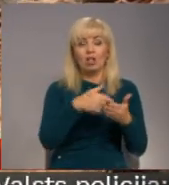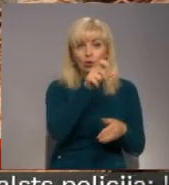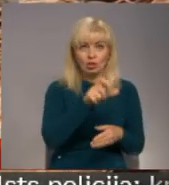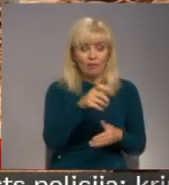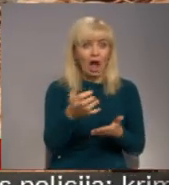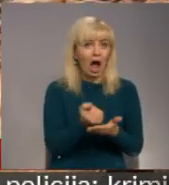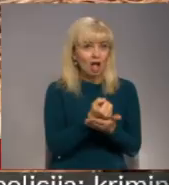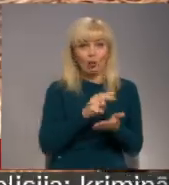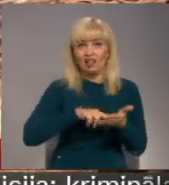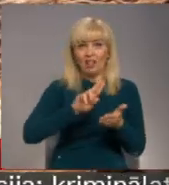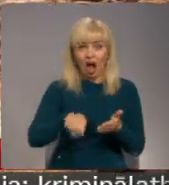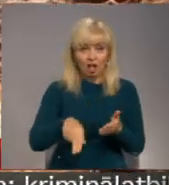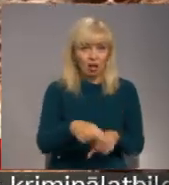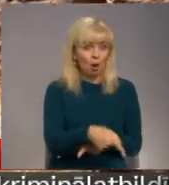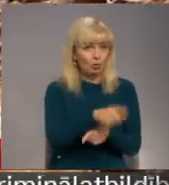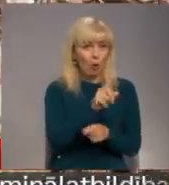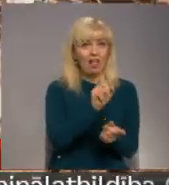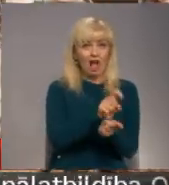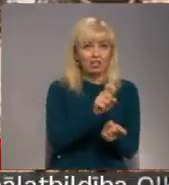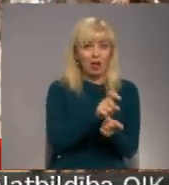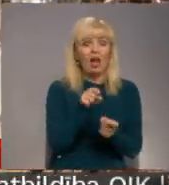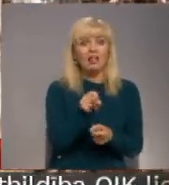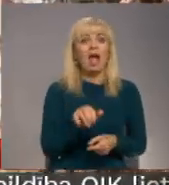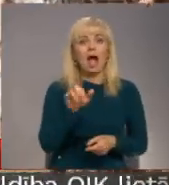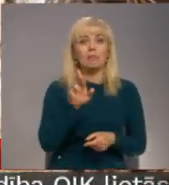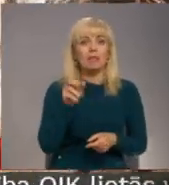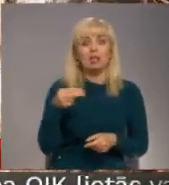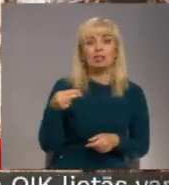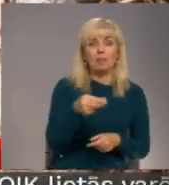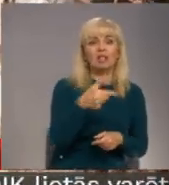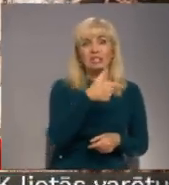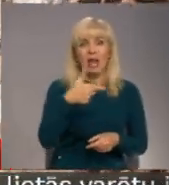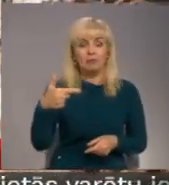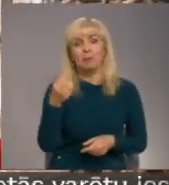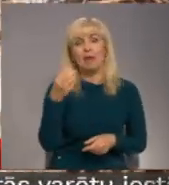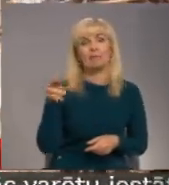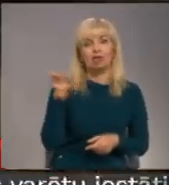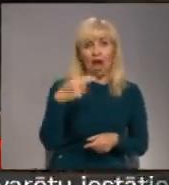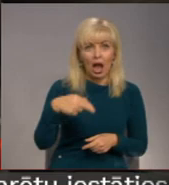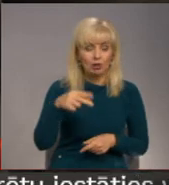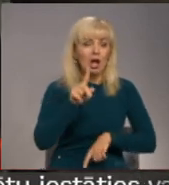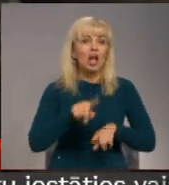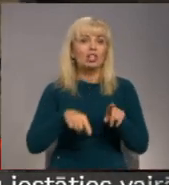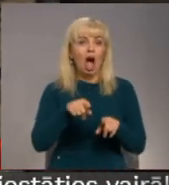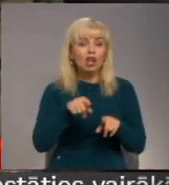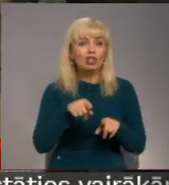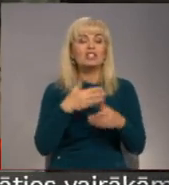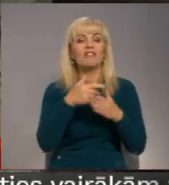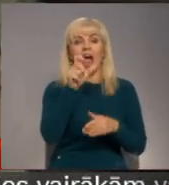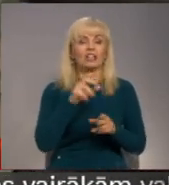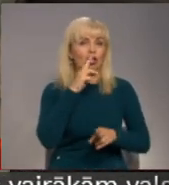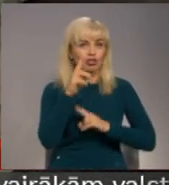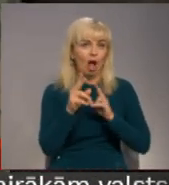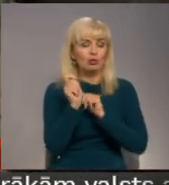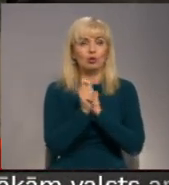lomu par vienu nelikumīgi noķert lasi vai taimiņu, jāmaksā 715 eiro. Reizēm malu zvejnieki žēlojoties, ka